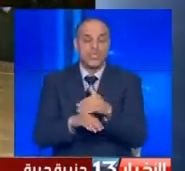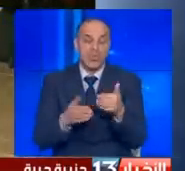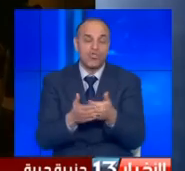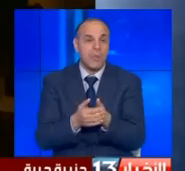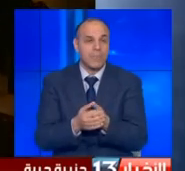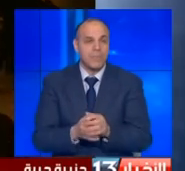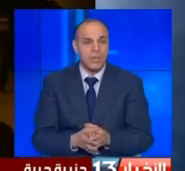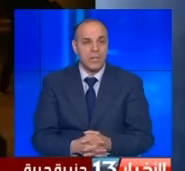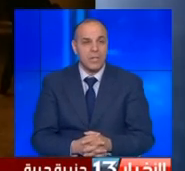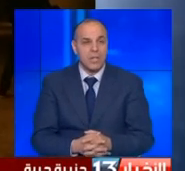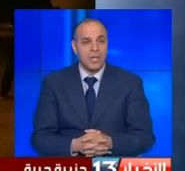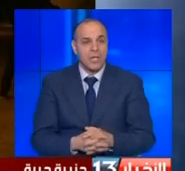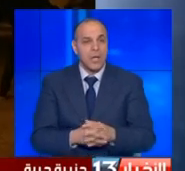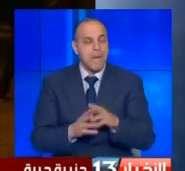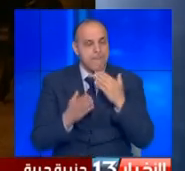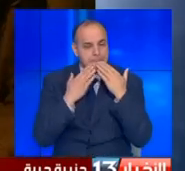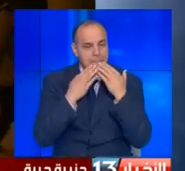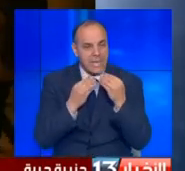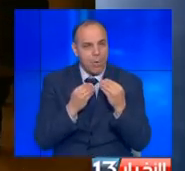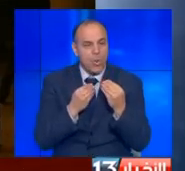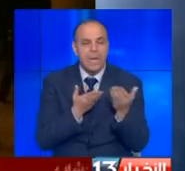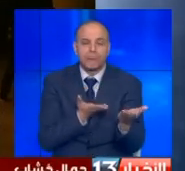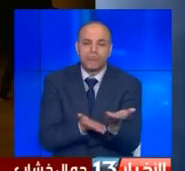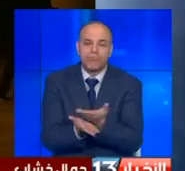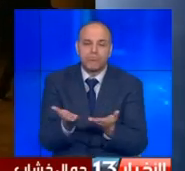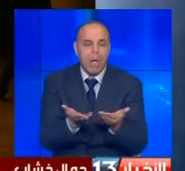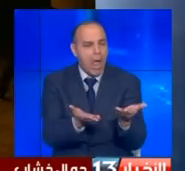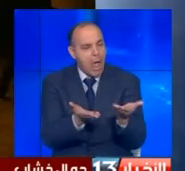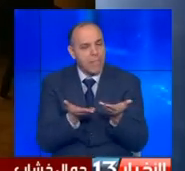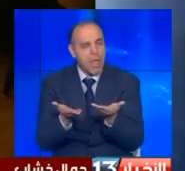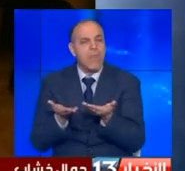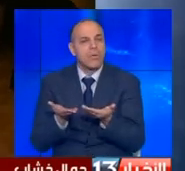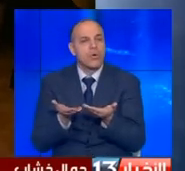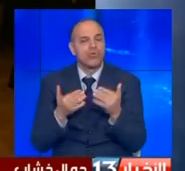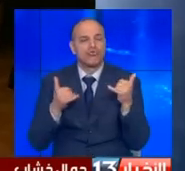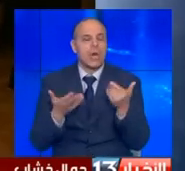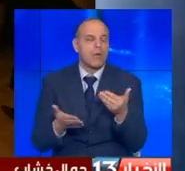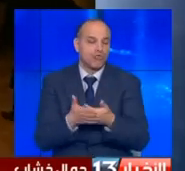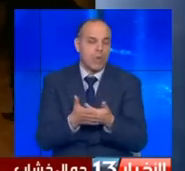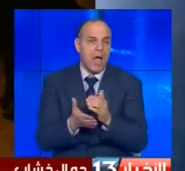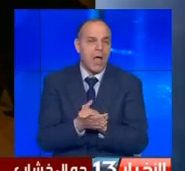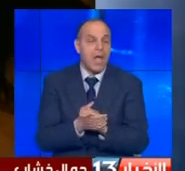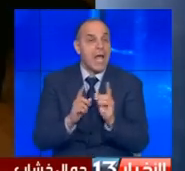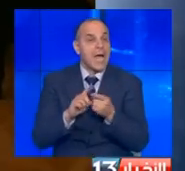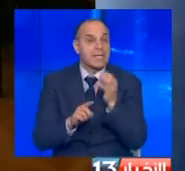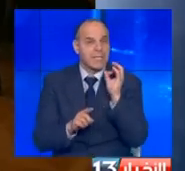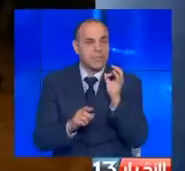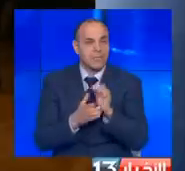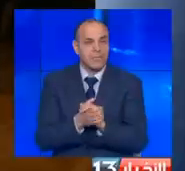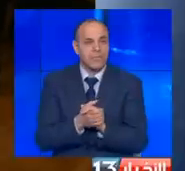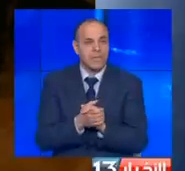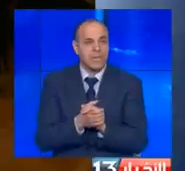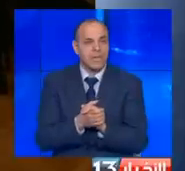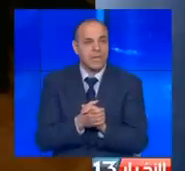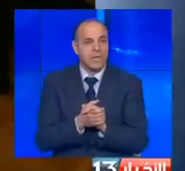جربا جزيل الشكر التسهيلات التي قامت بها جربه خاصه خاصه في